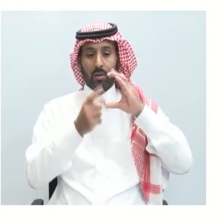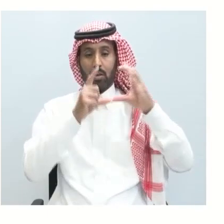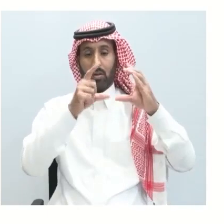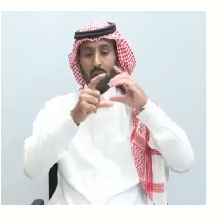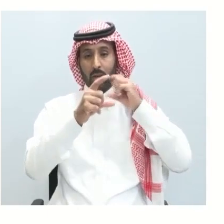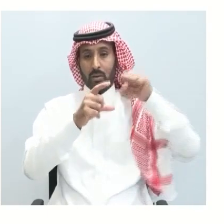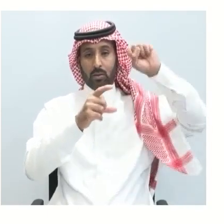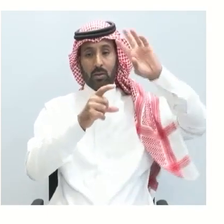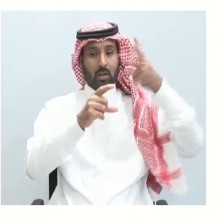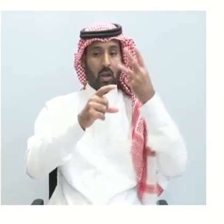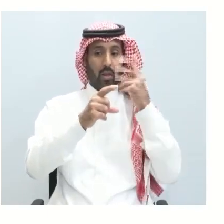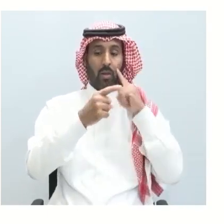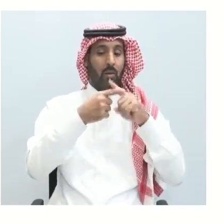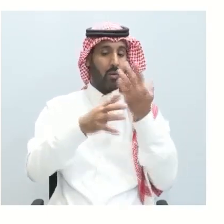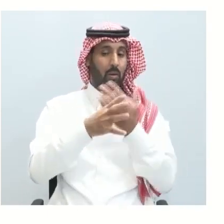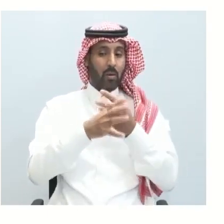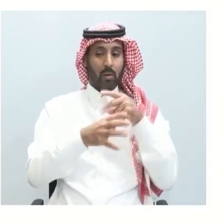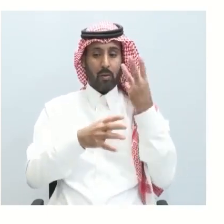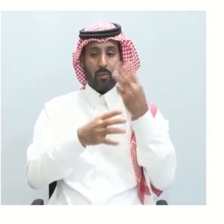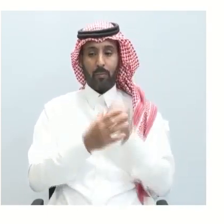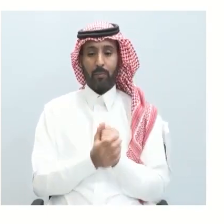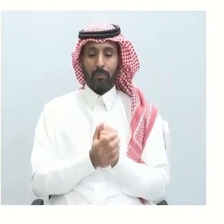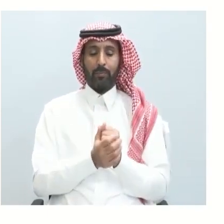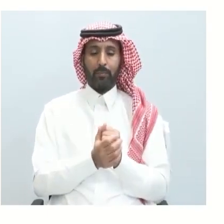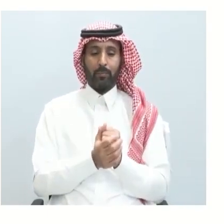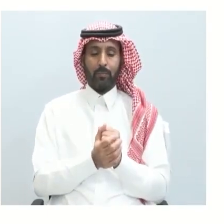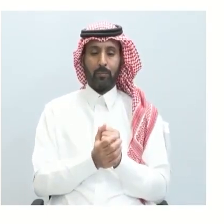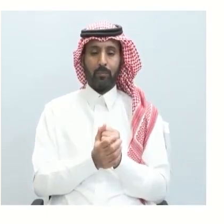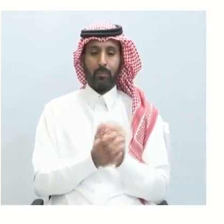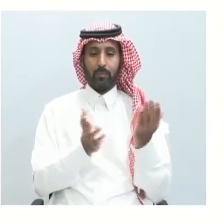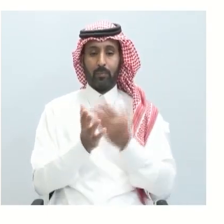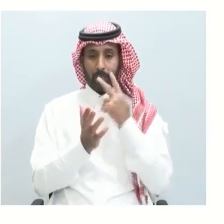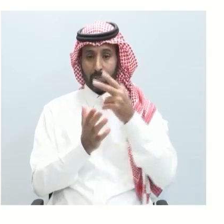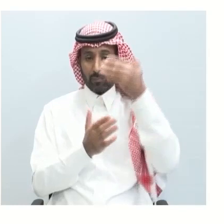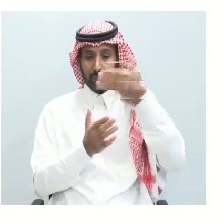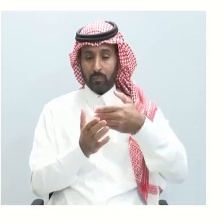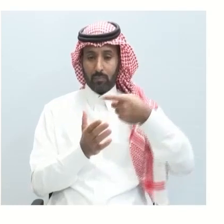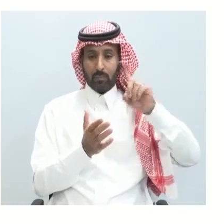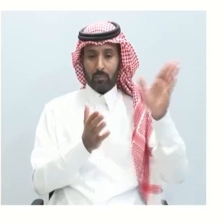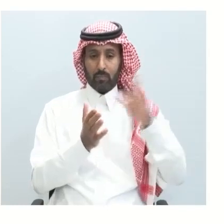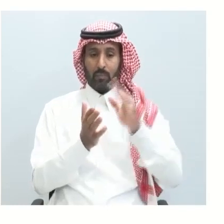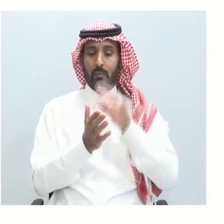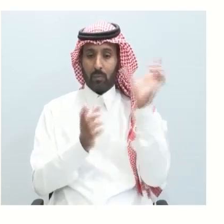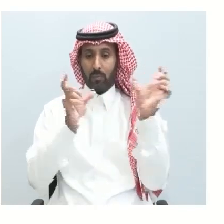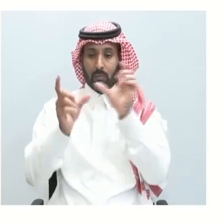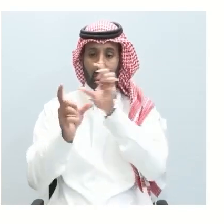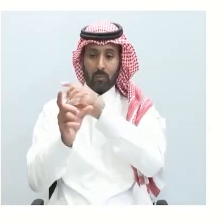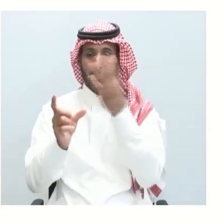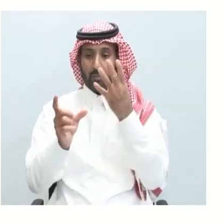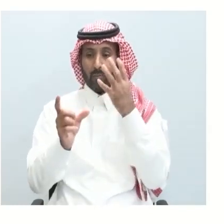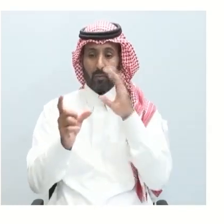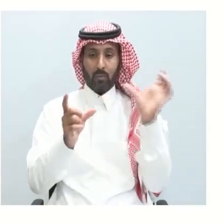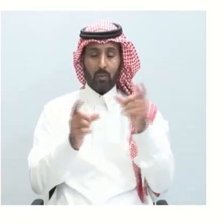للاس ثلاثه لان لديه المعامل ثلاثه ايضا في دي اربع مواد لدي انظر